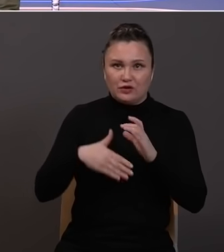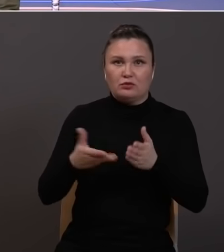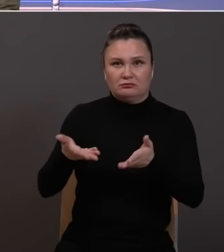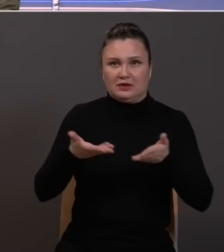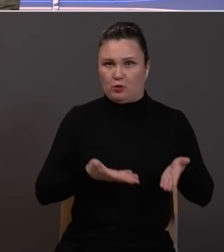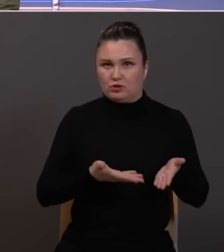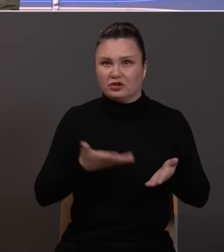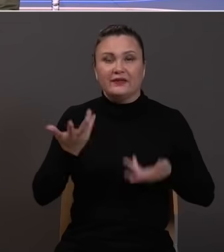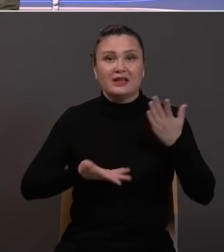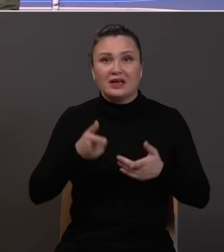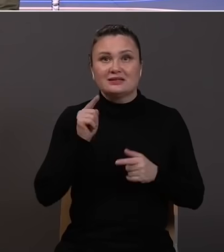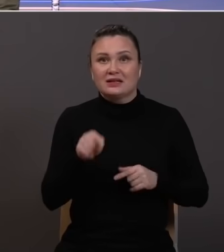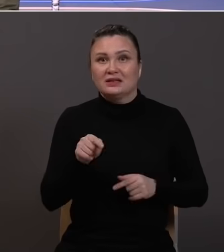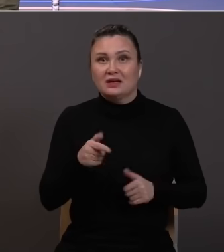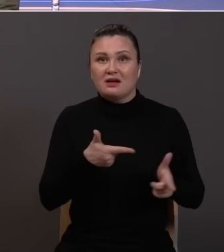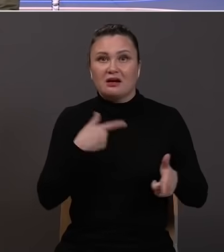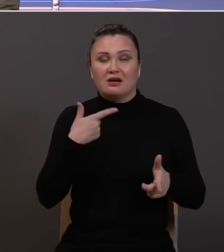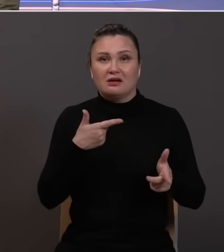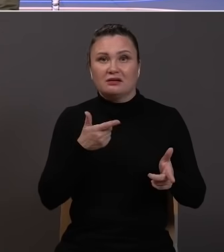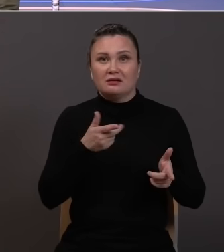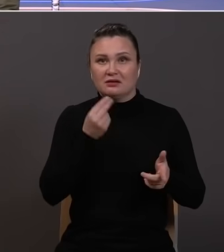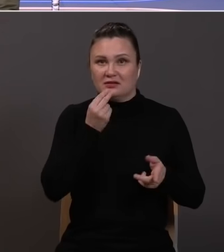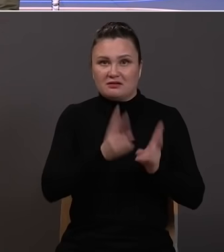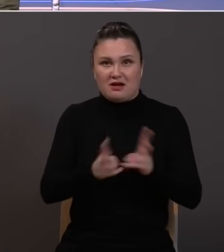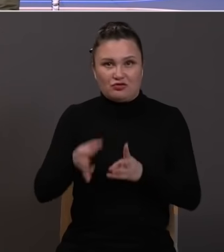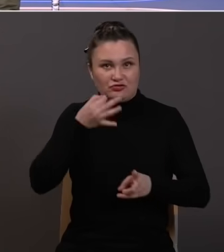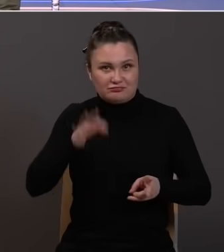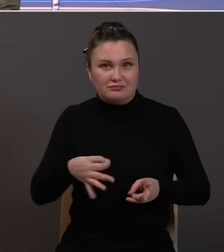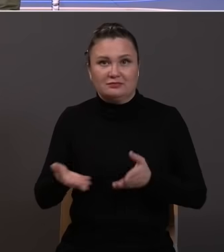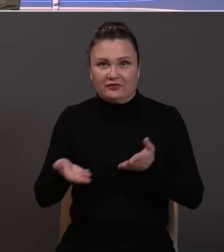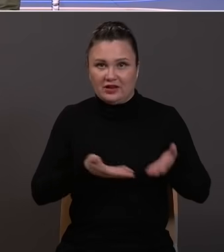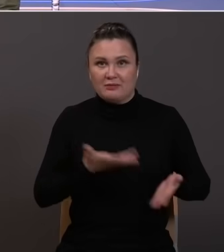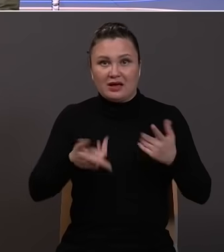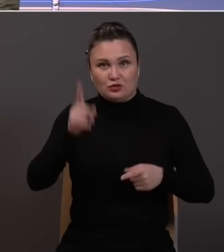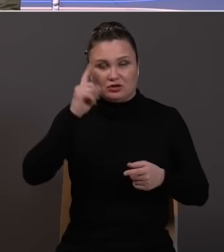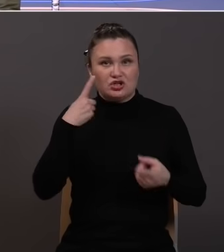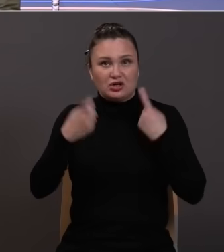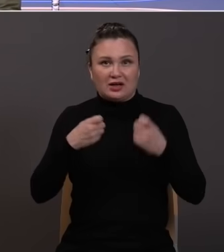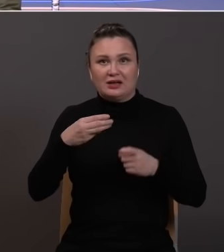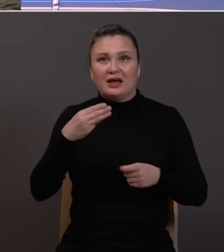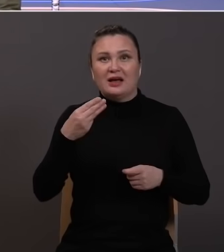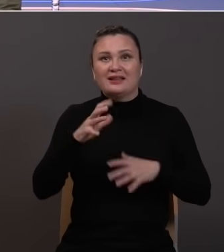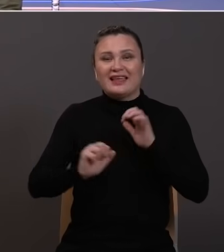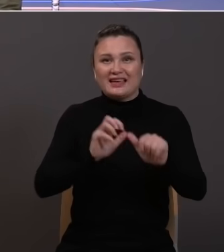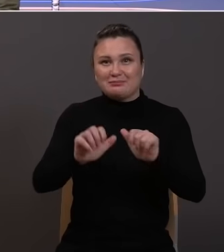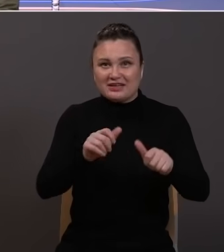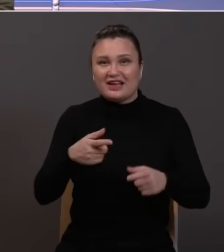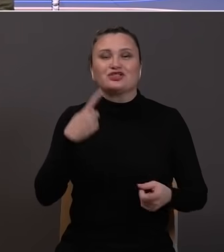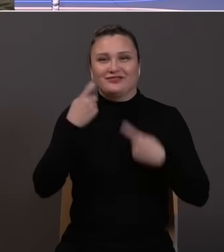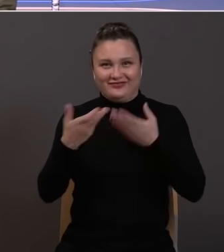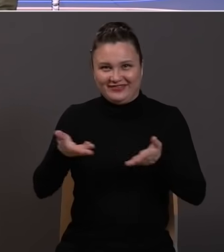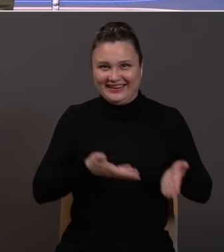команду. Если ты готовишь, welcome к нам в команду. А если ты умеешь делать шикарный тайский массаж, welcome к нам в